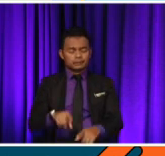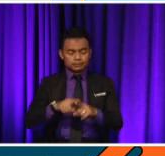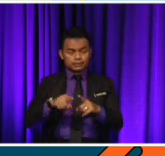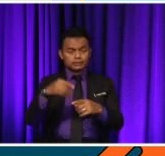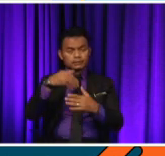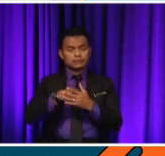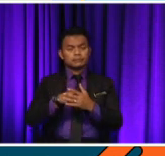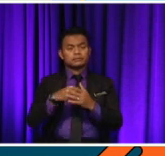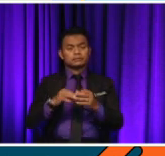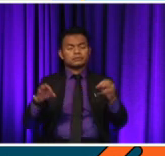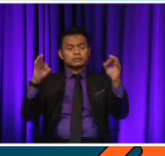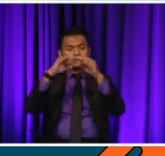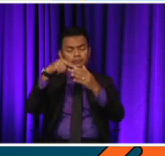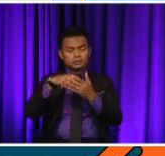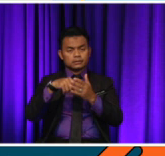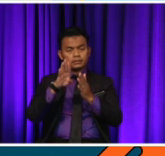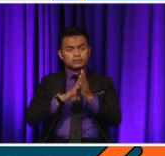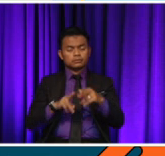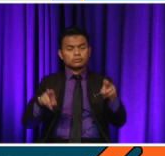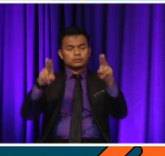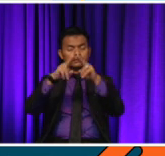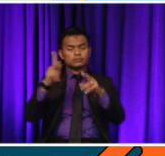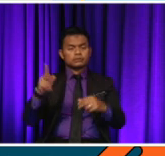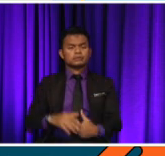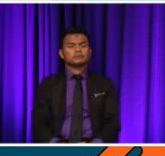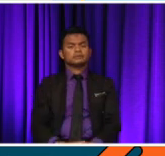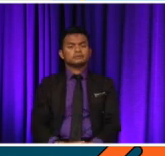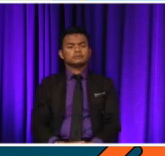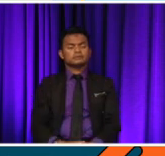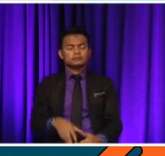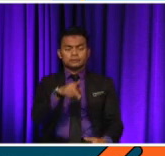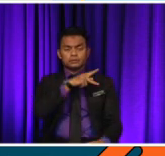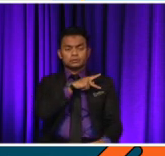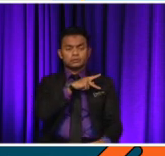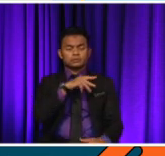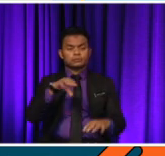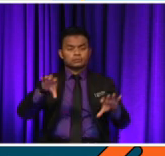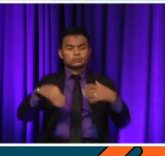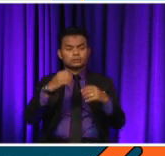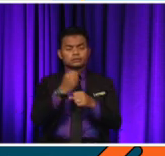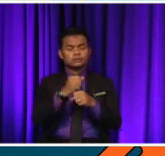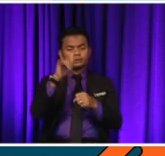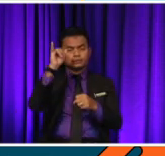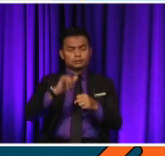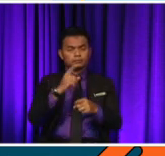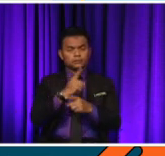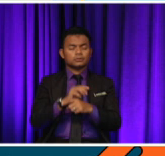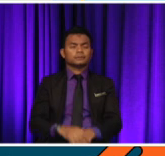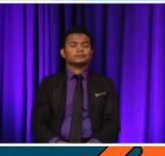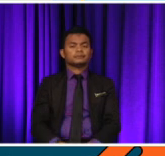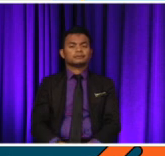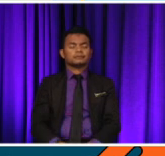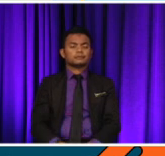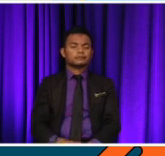perkataan keberkahan yang bau maksud pengurus itu melaksanakan kerja yang betul Oke jadi perkataan